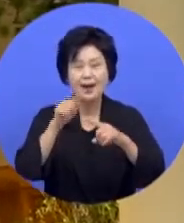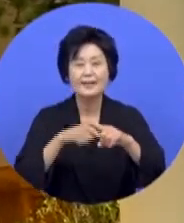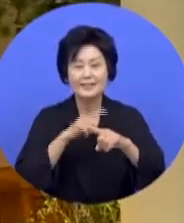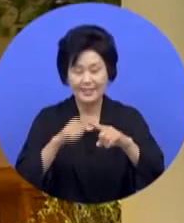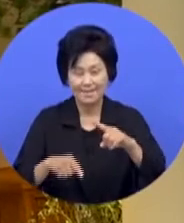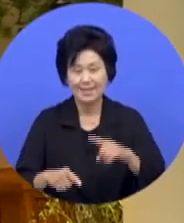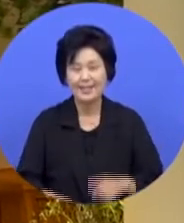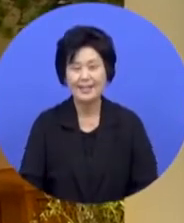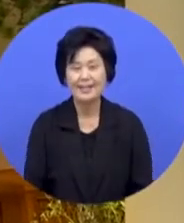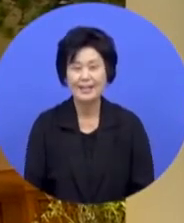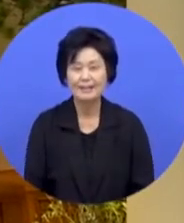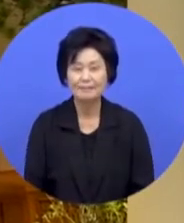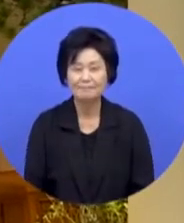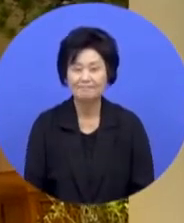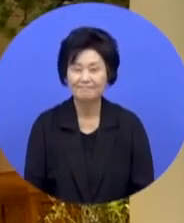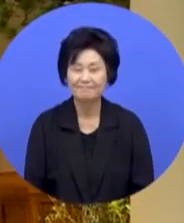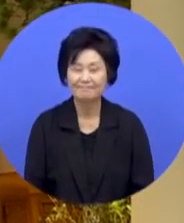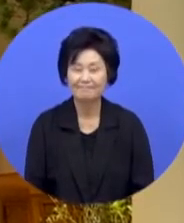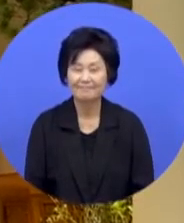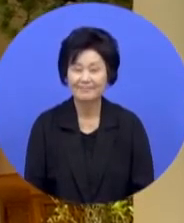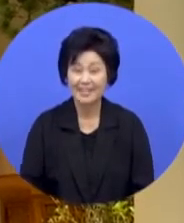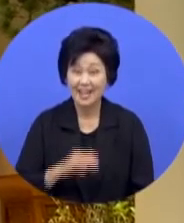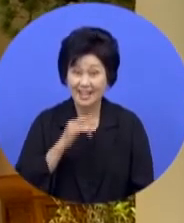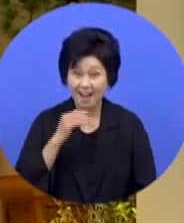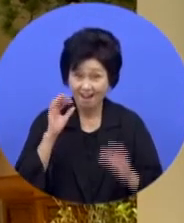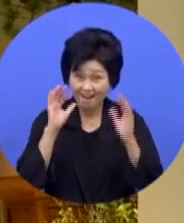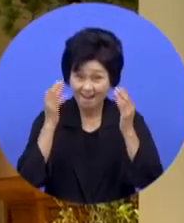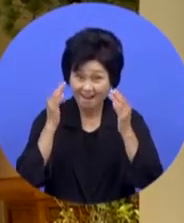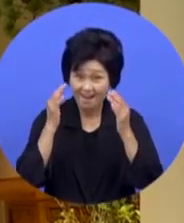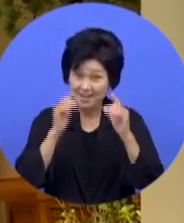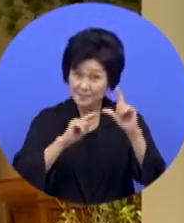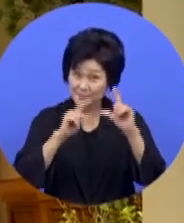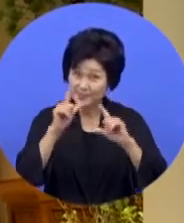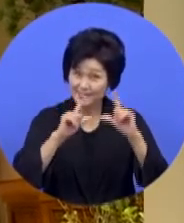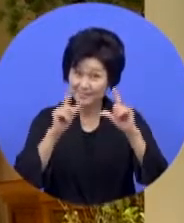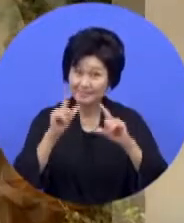아유, 아이들이 어린데 그죠? 네. 말씀 암송하네.